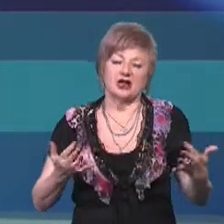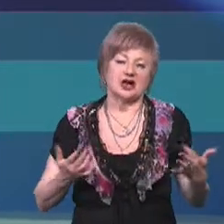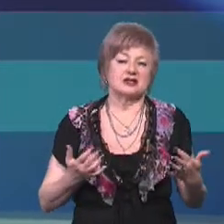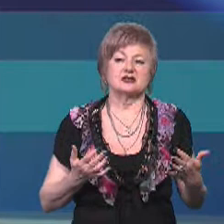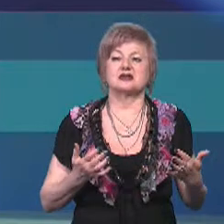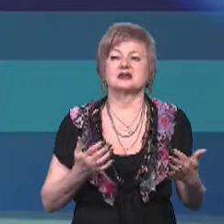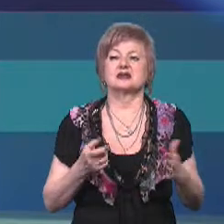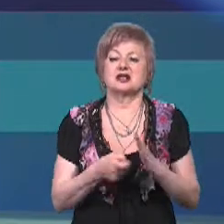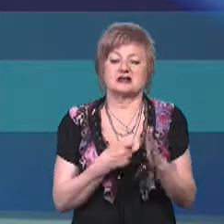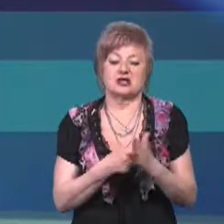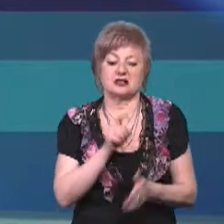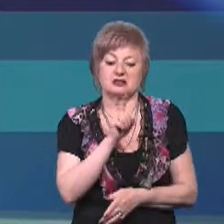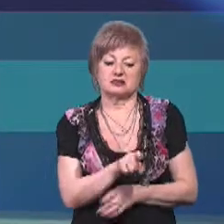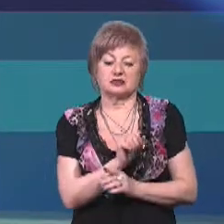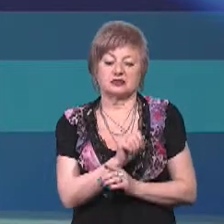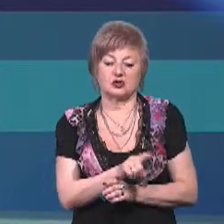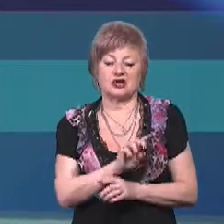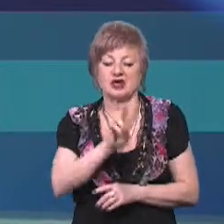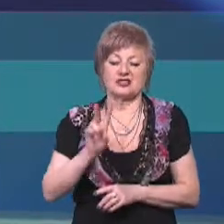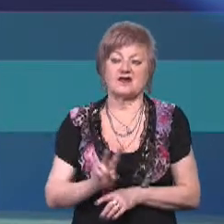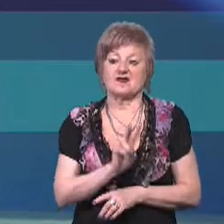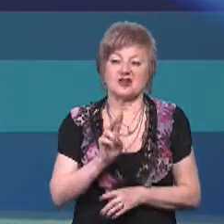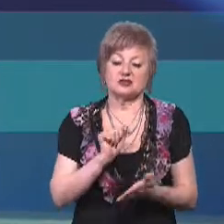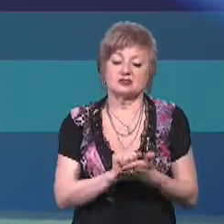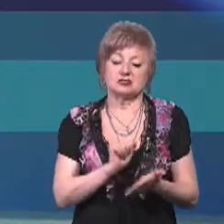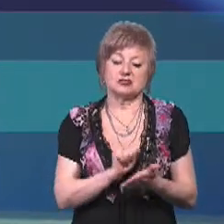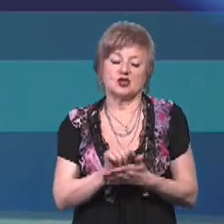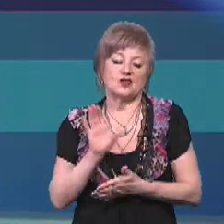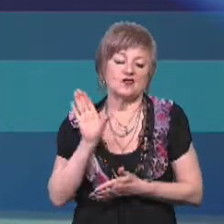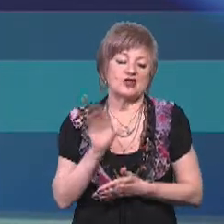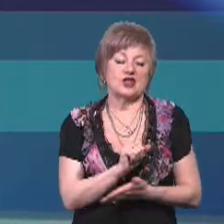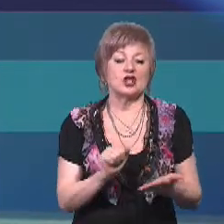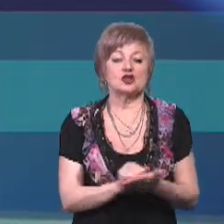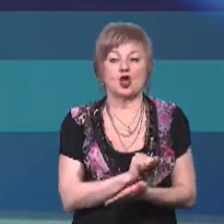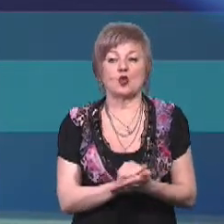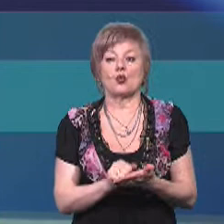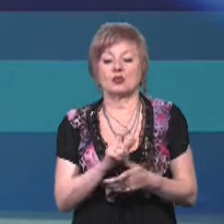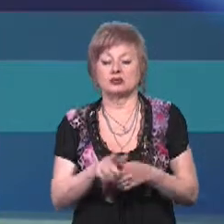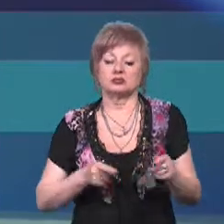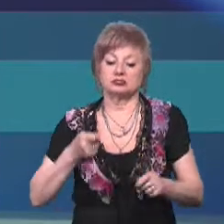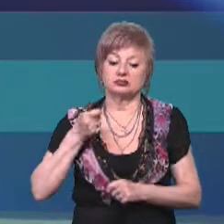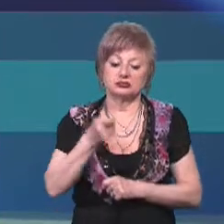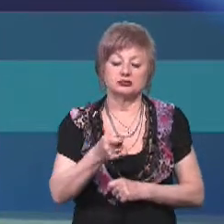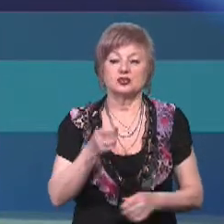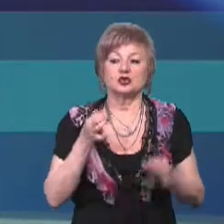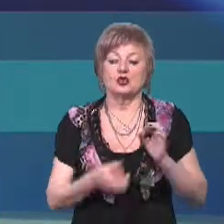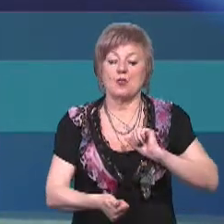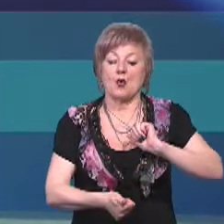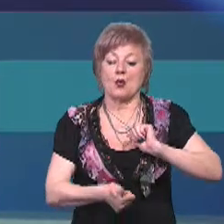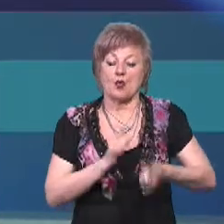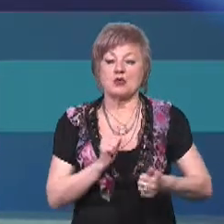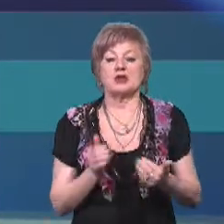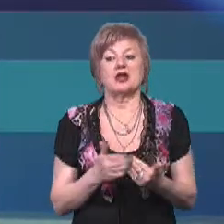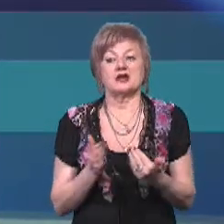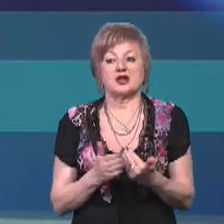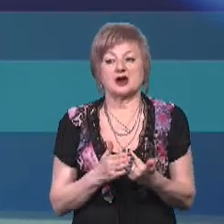процесу. Слідчим ставили задачу за 2 години надрукувати всі документи і подати їх до суду, для того, щоб їм змінили запобіжний